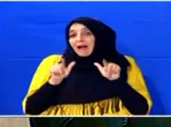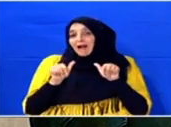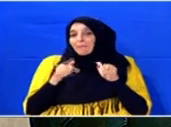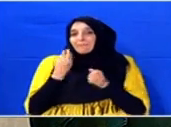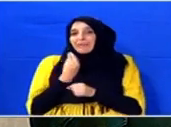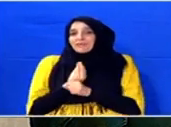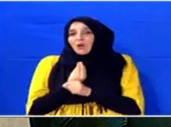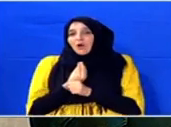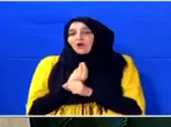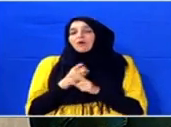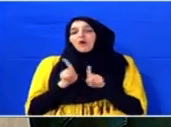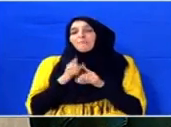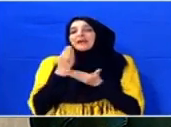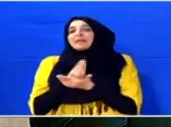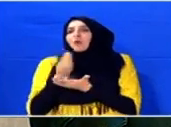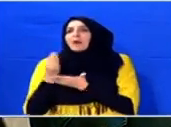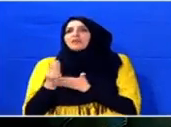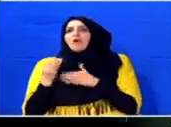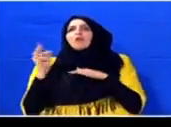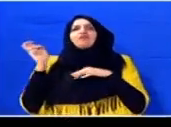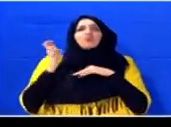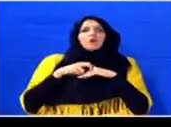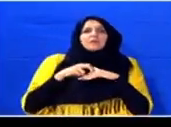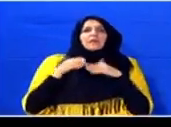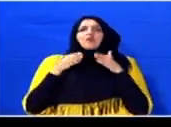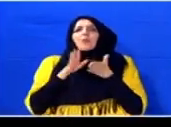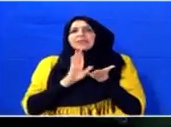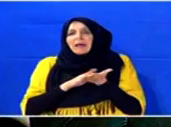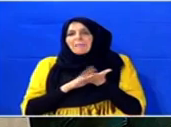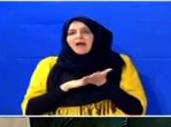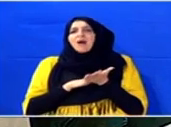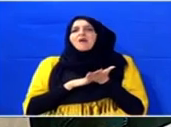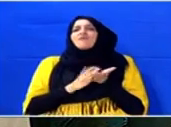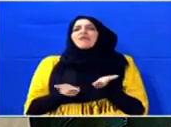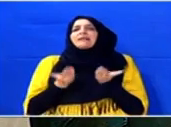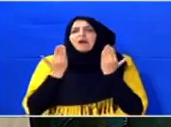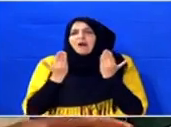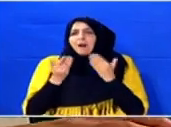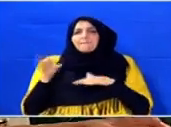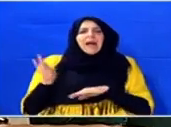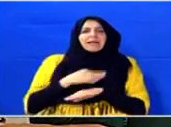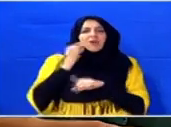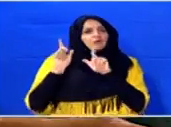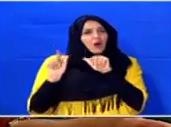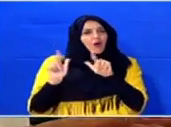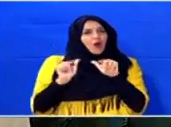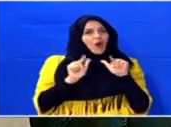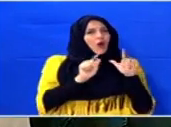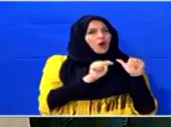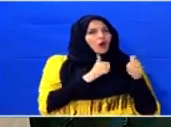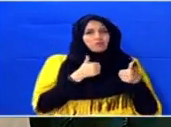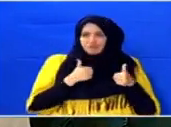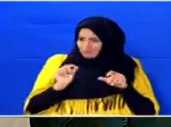هوريو القسم التوست ربي اغلاق 35 من سوره النساء يناد